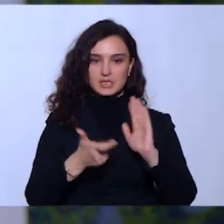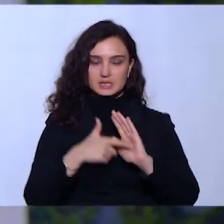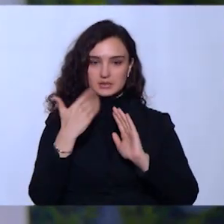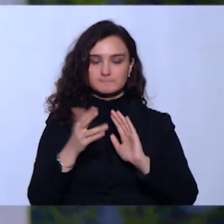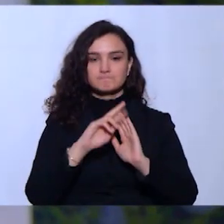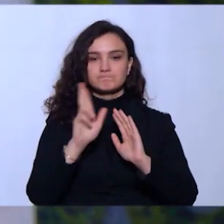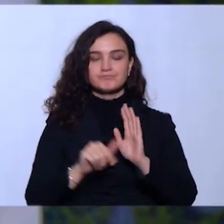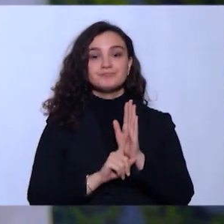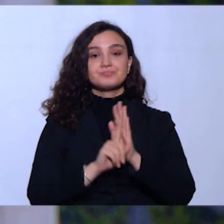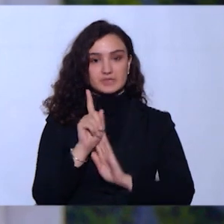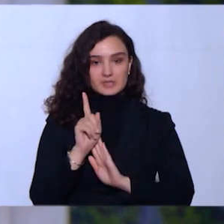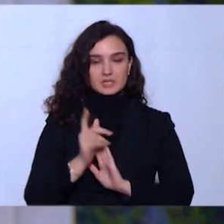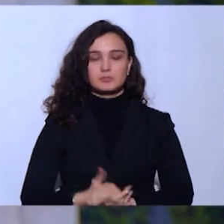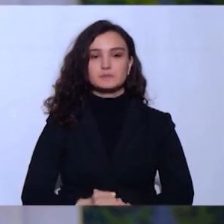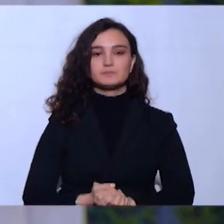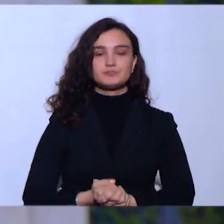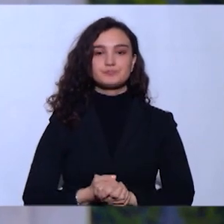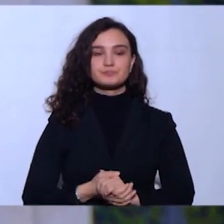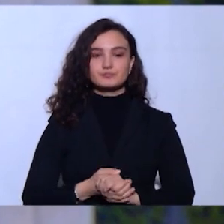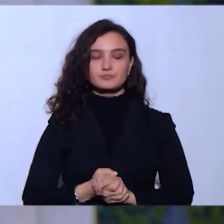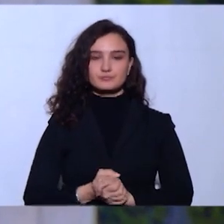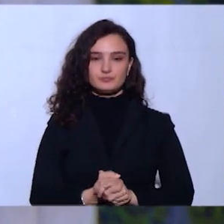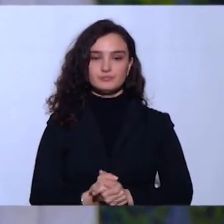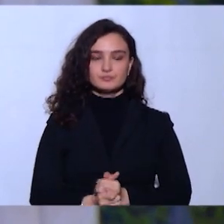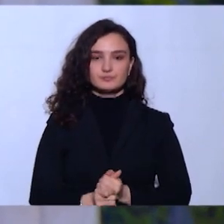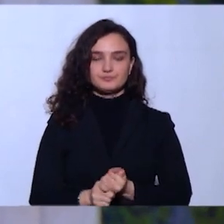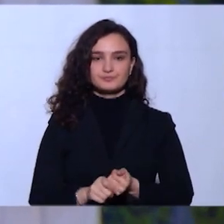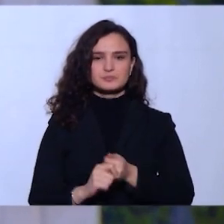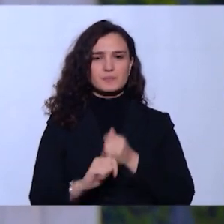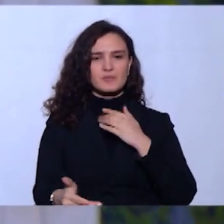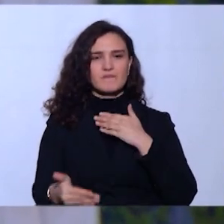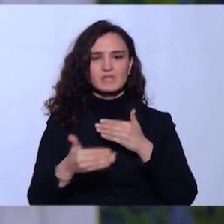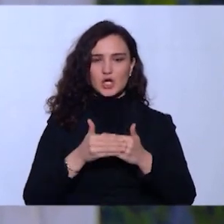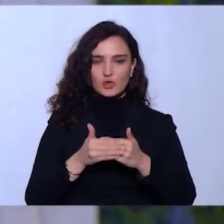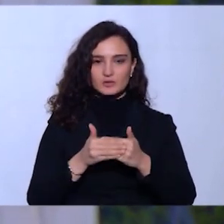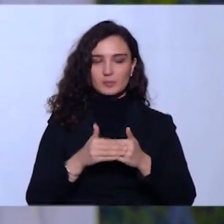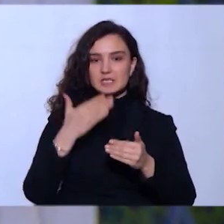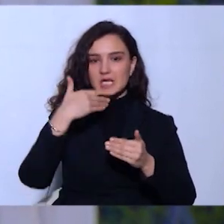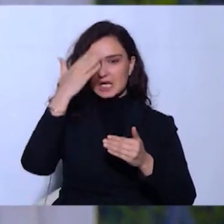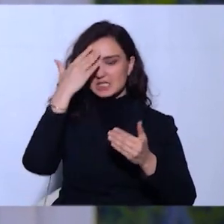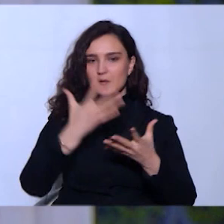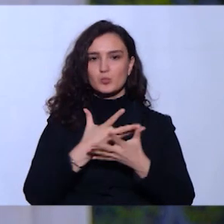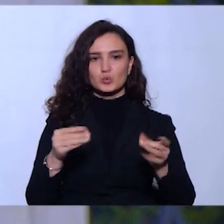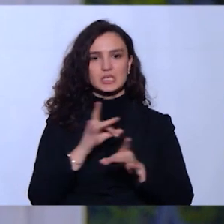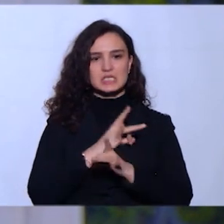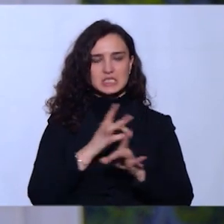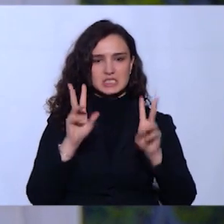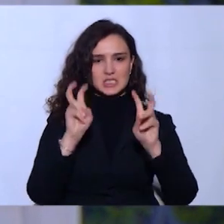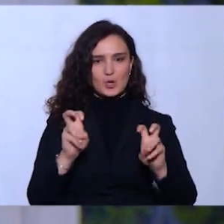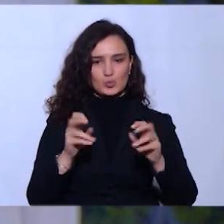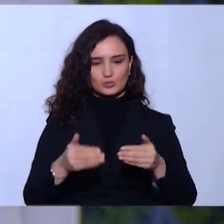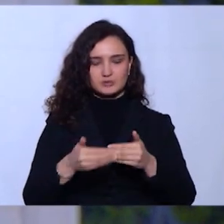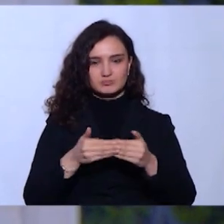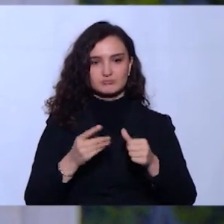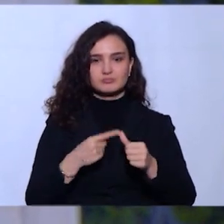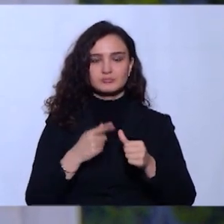და დავიწყებ იმით, რომ გვიახლოვდება საგაზაფხულო დღესასწაული,